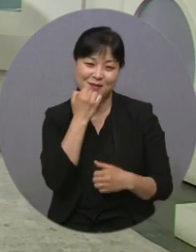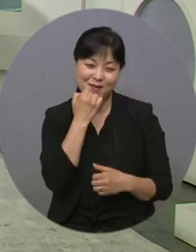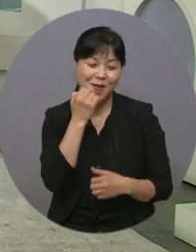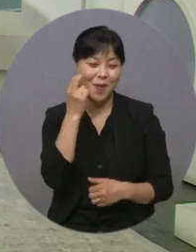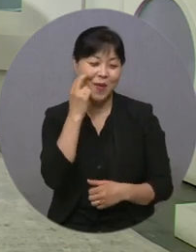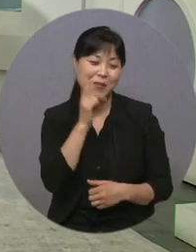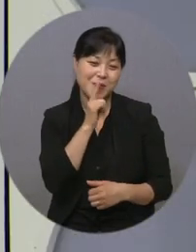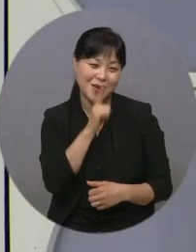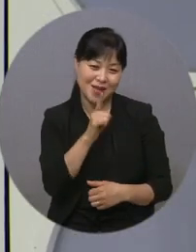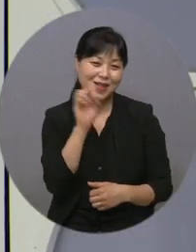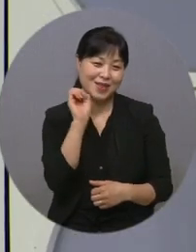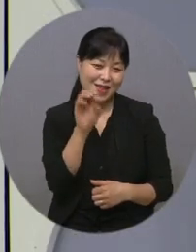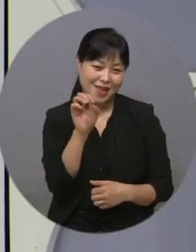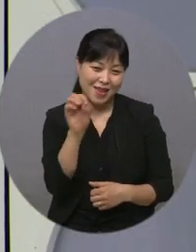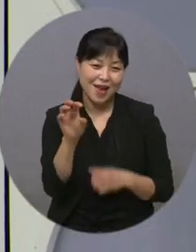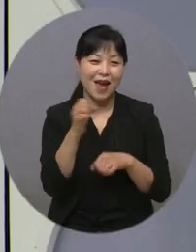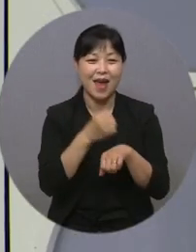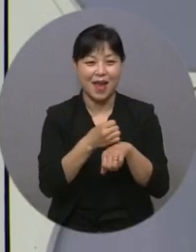그래서